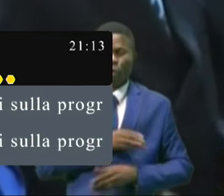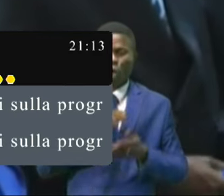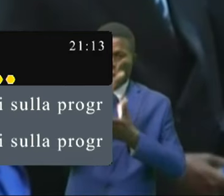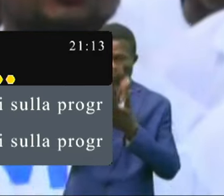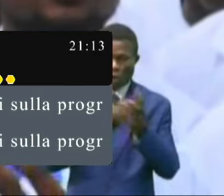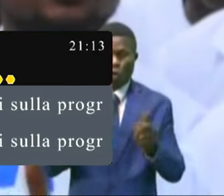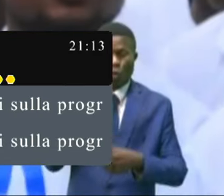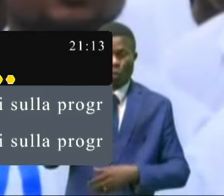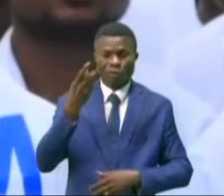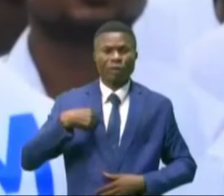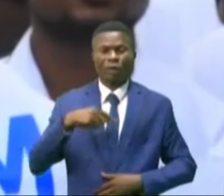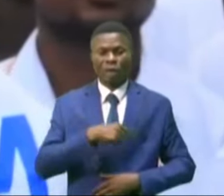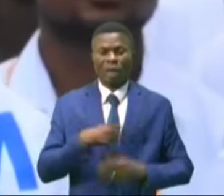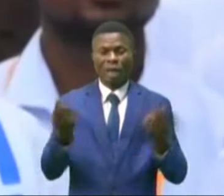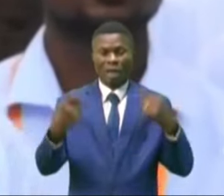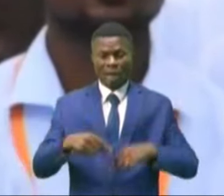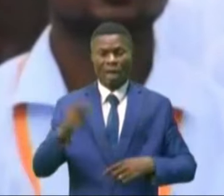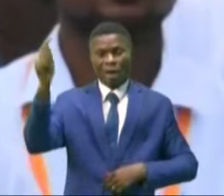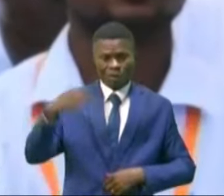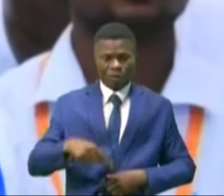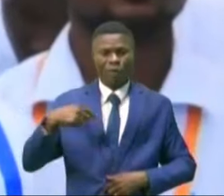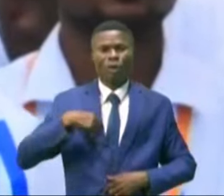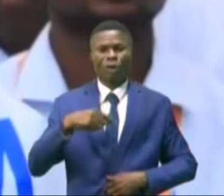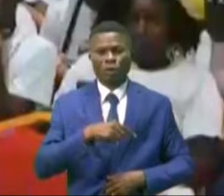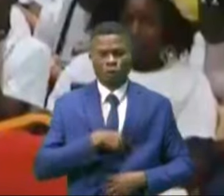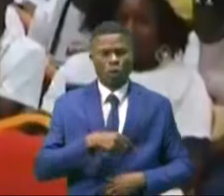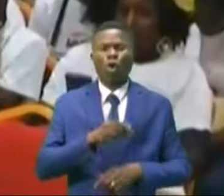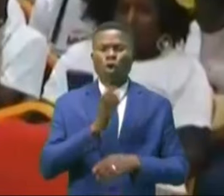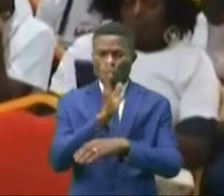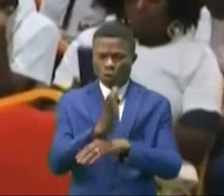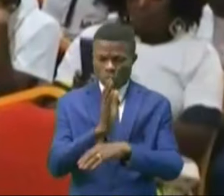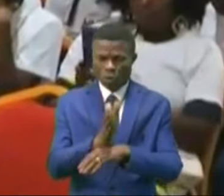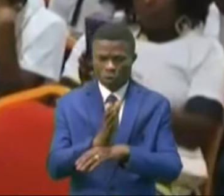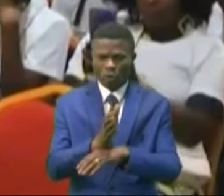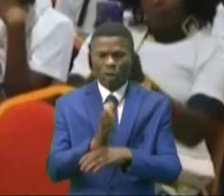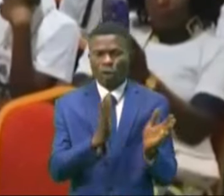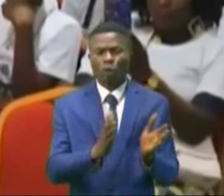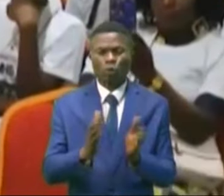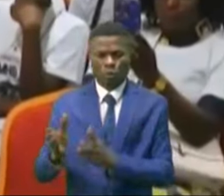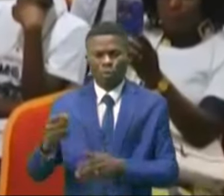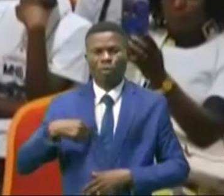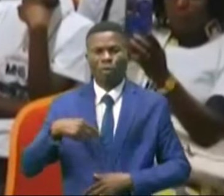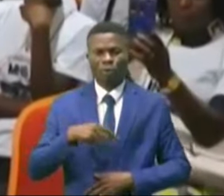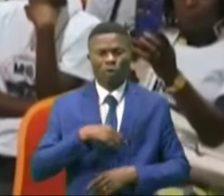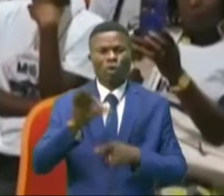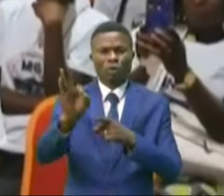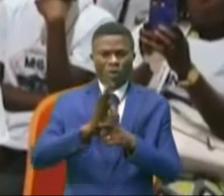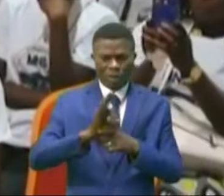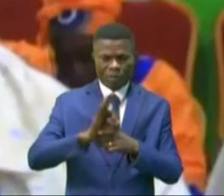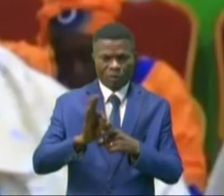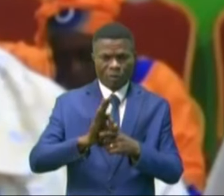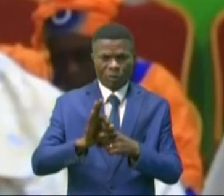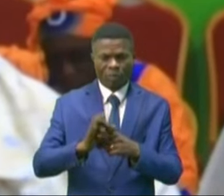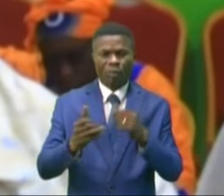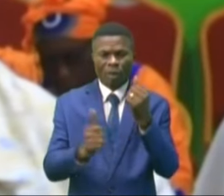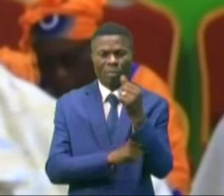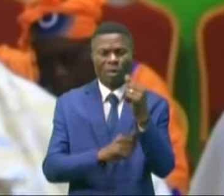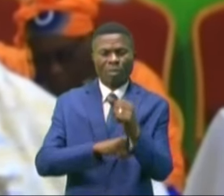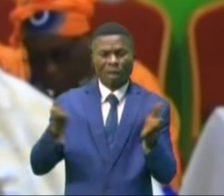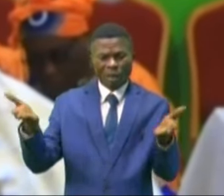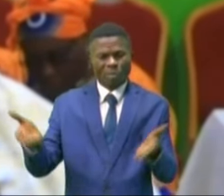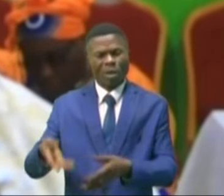notre vision. Lorsqu'ils viennent, nous allons les orienter. Nous avons prévu des formations. Quelqu'un qui était